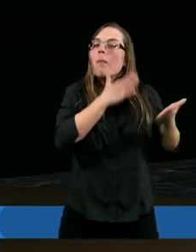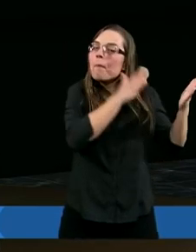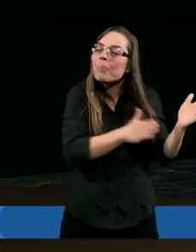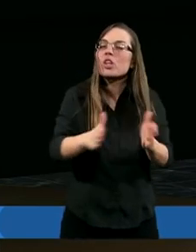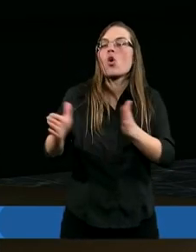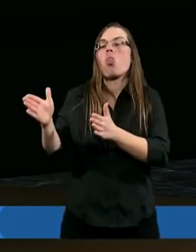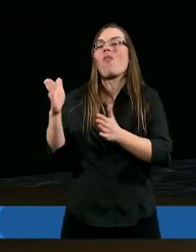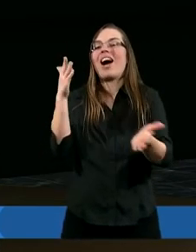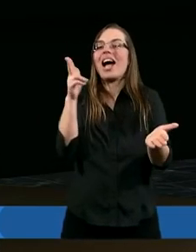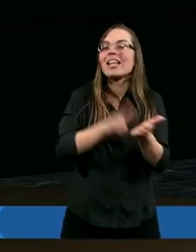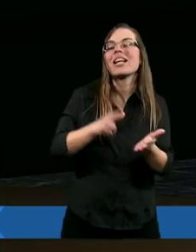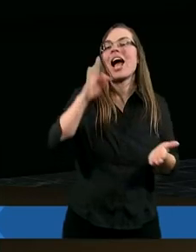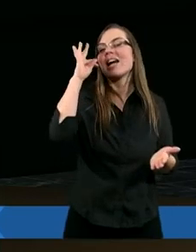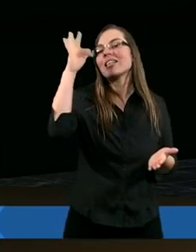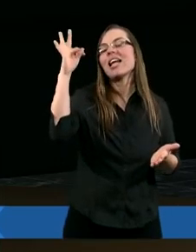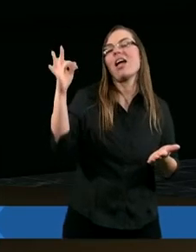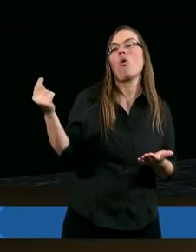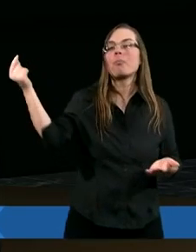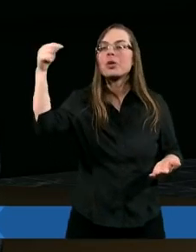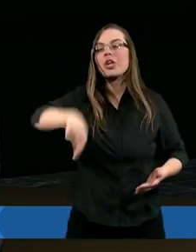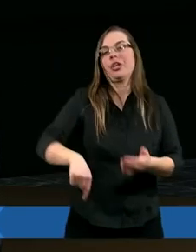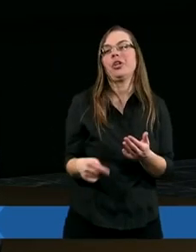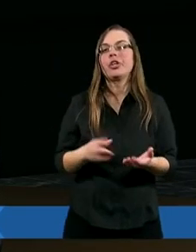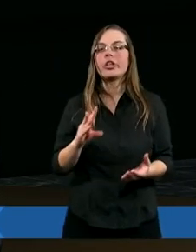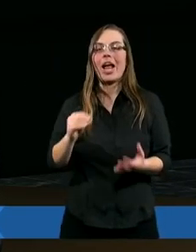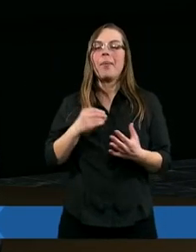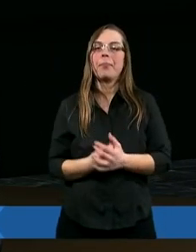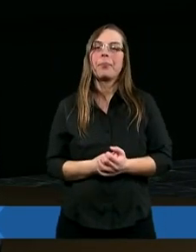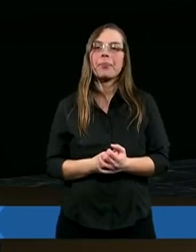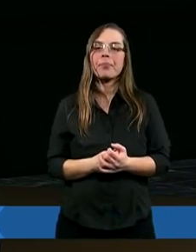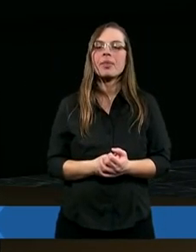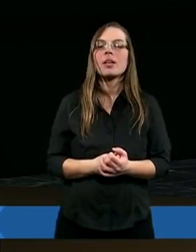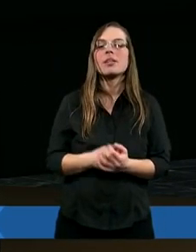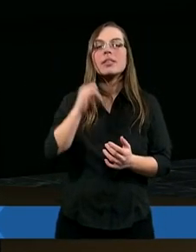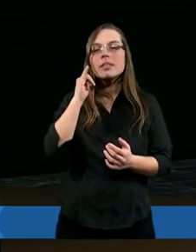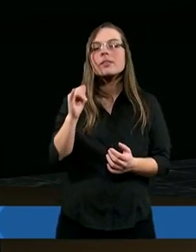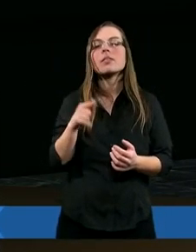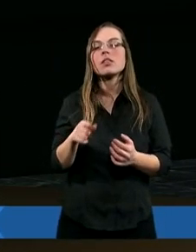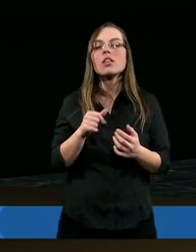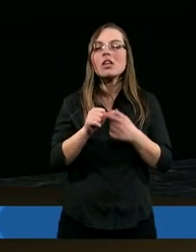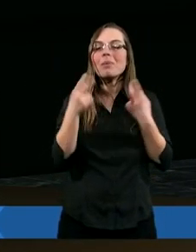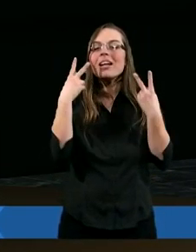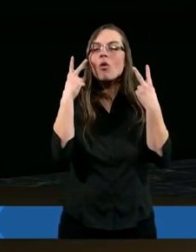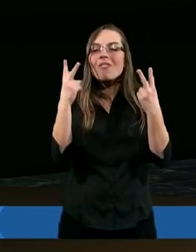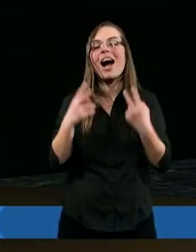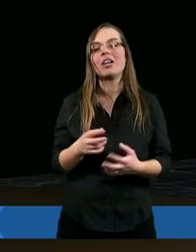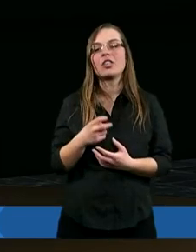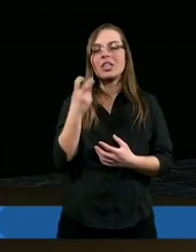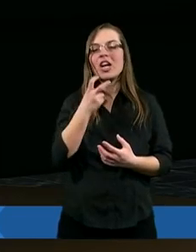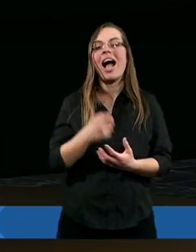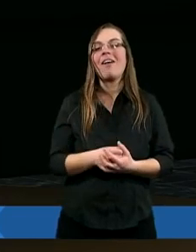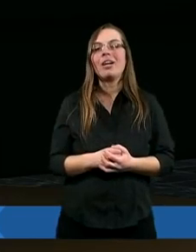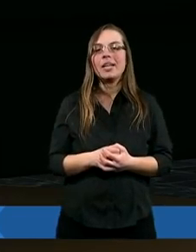przygotowani na Jego przyjście. Chwała za to